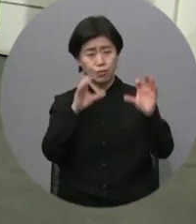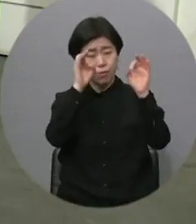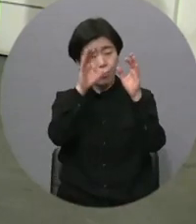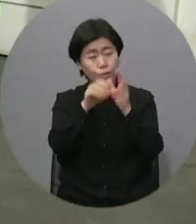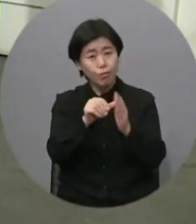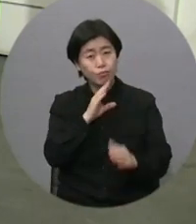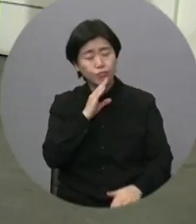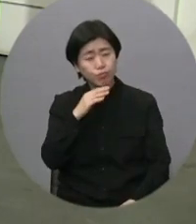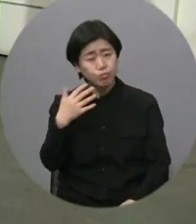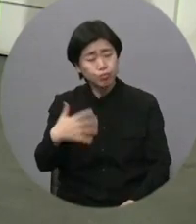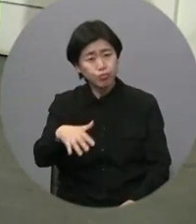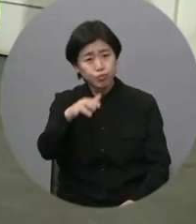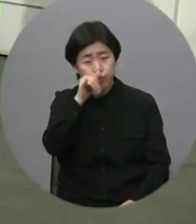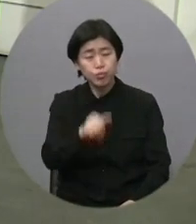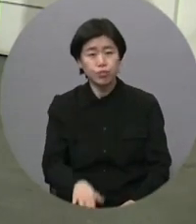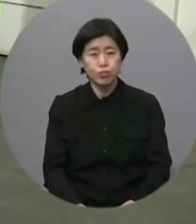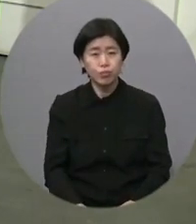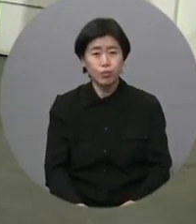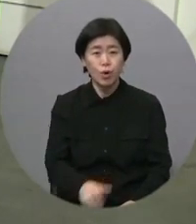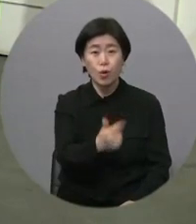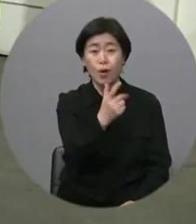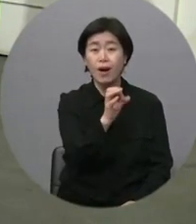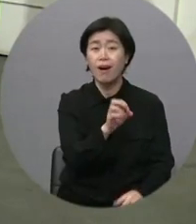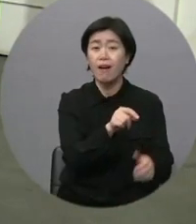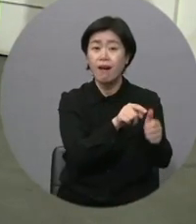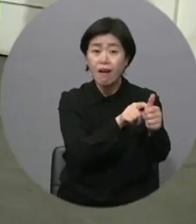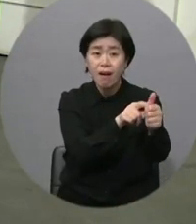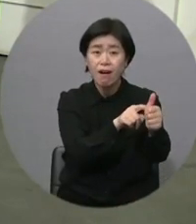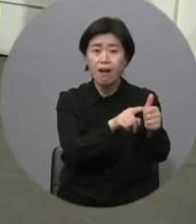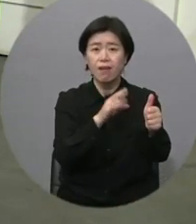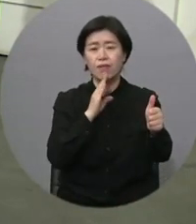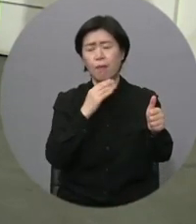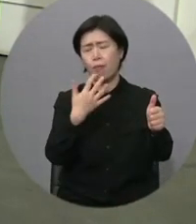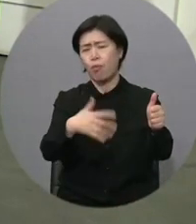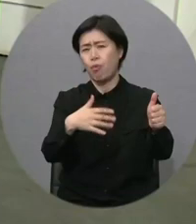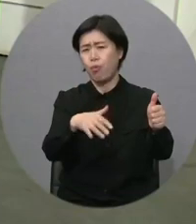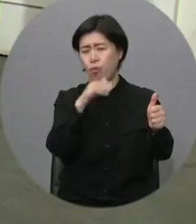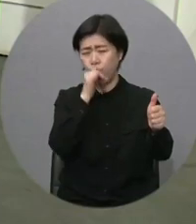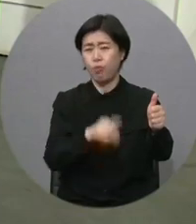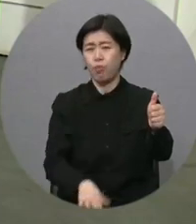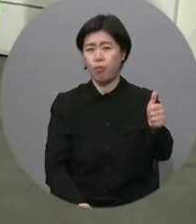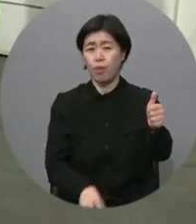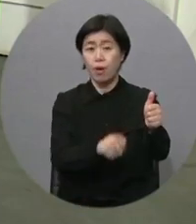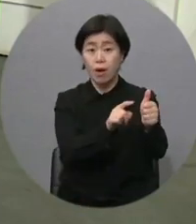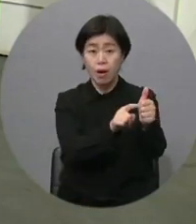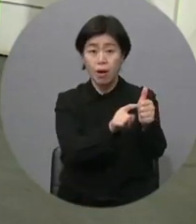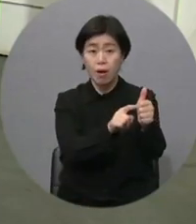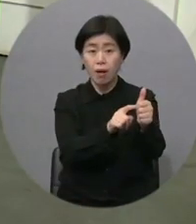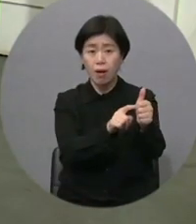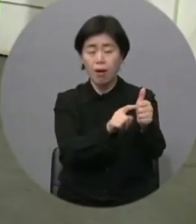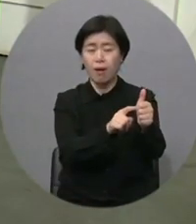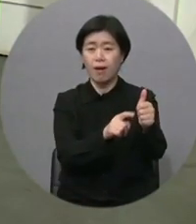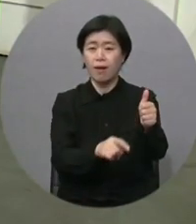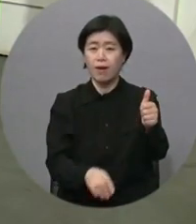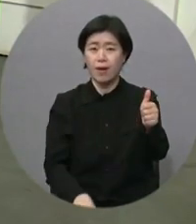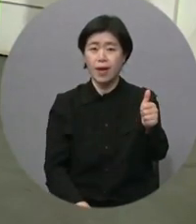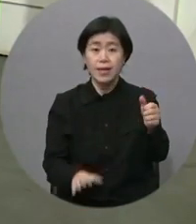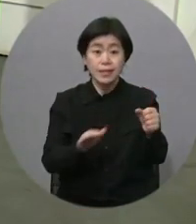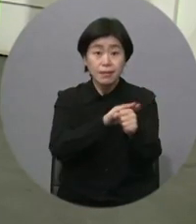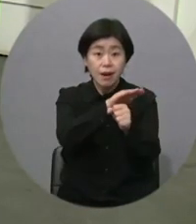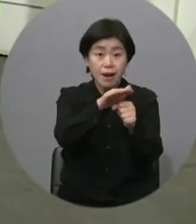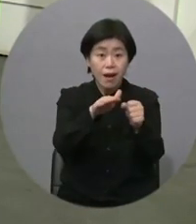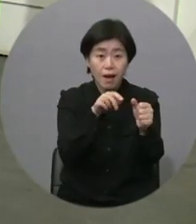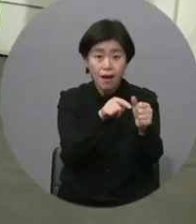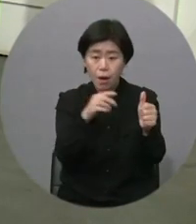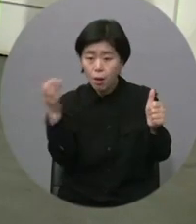그게 황기순 씨니까 가능한 거지 맞아요. 일반인 사람부터 그분들 안 와요 사실은. 맞아요. 왜냐하면 황기순 씨의 그 사랑의